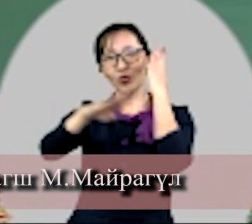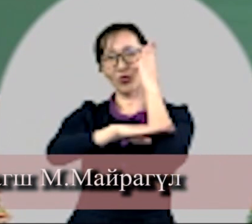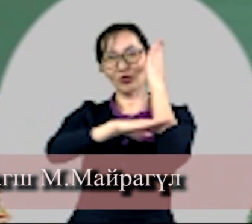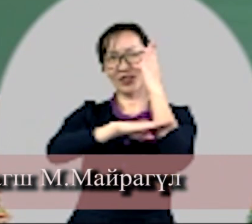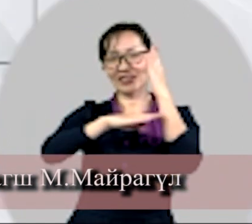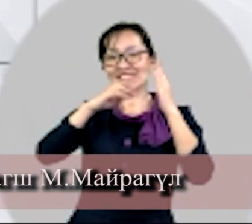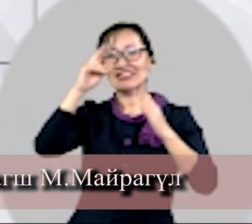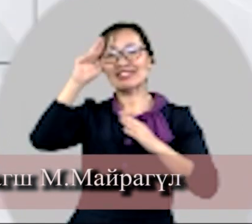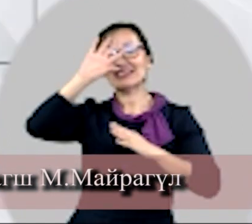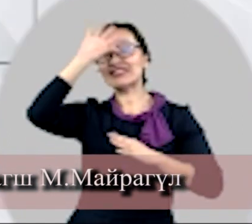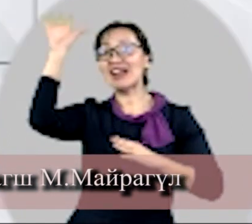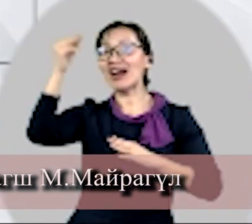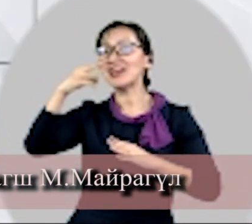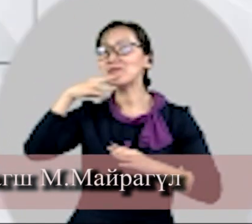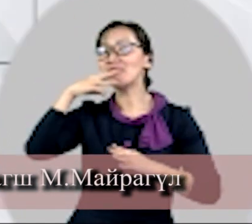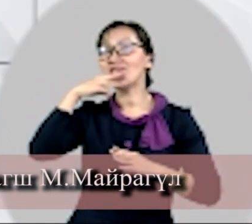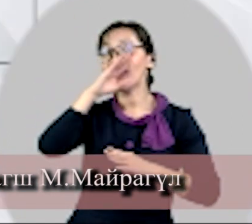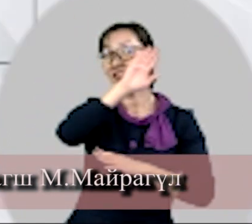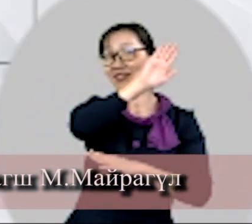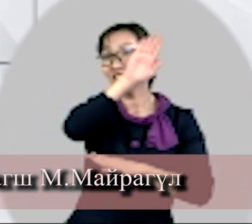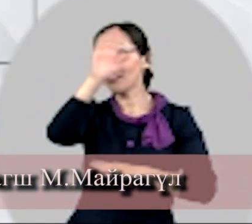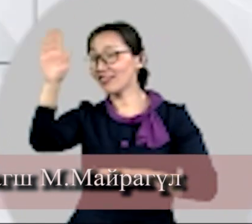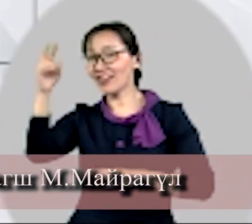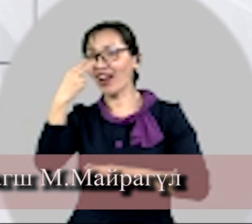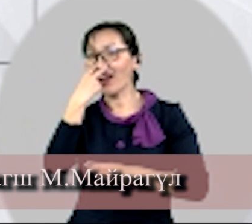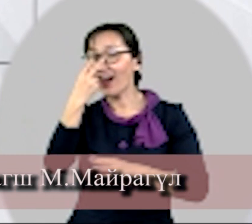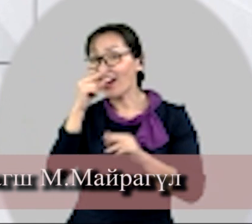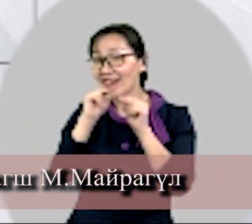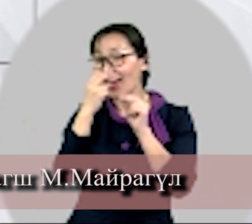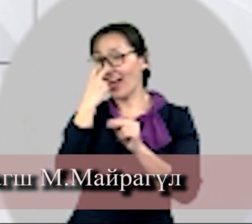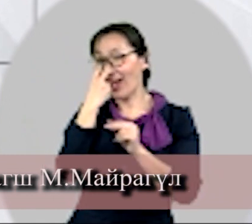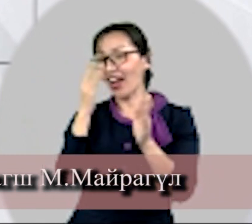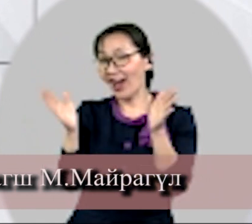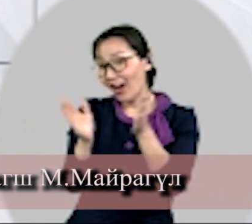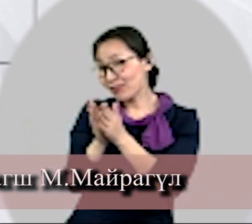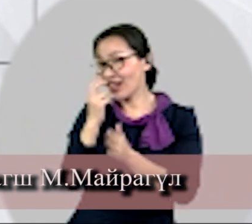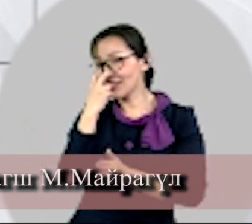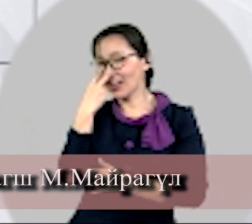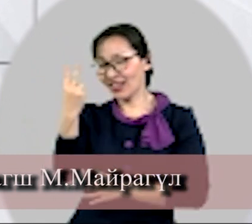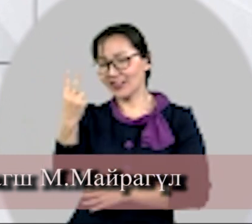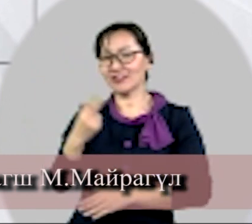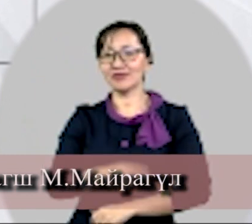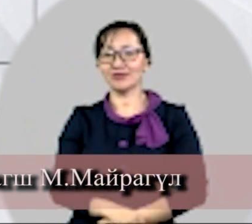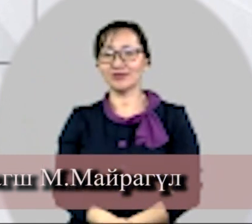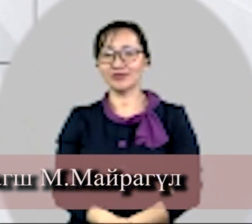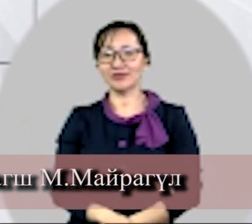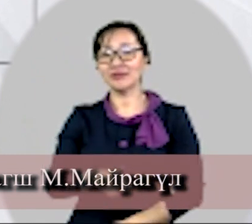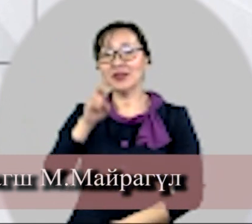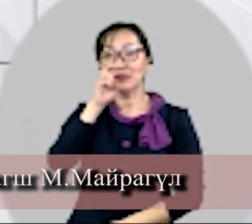Ендеше бұл мәліметті бірге бақылайық. Сенбі, жексенбі, дүйсенбі деген үш күнгі ауа райы берілген.